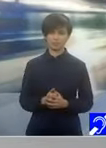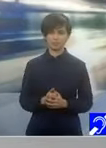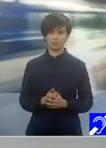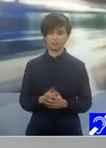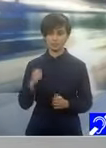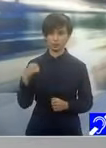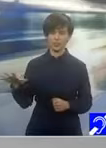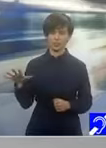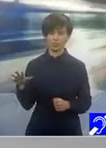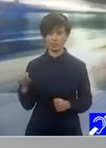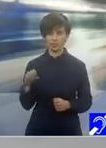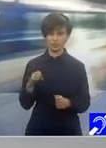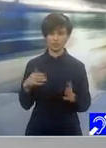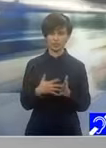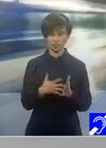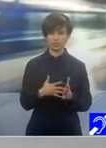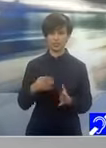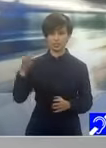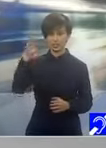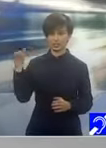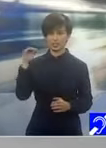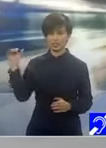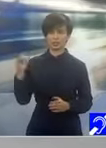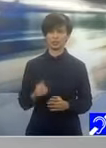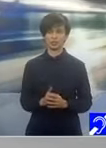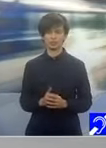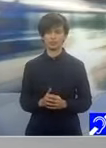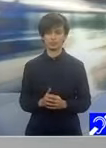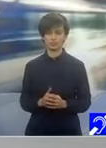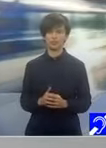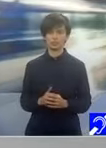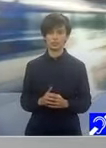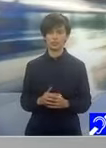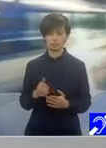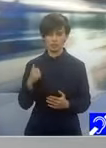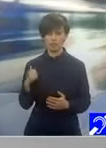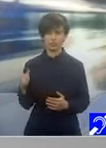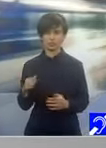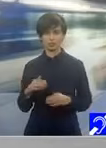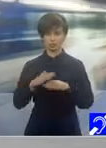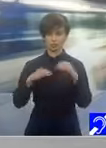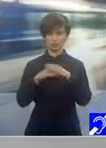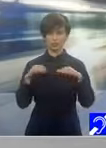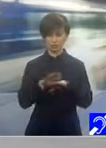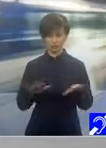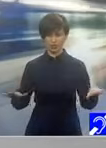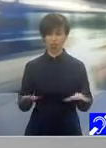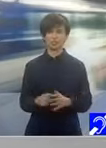15.000 de euro. Banii care ne-au ajuns la consolidarea fundației. Și acest edificiu